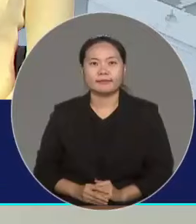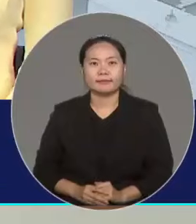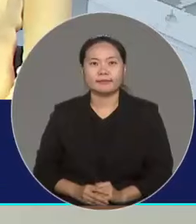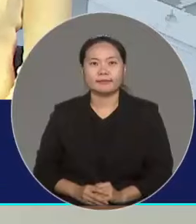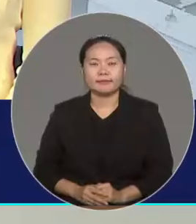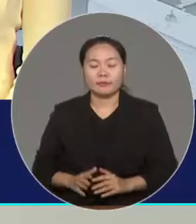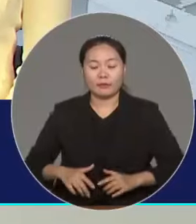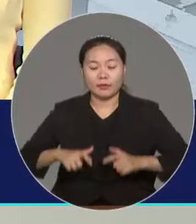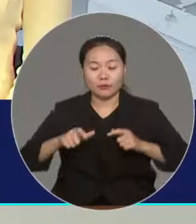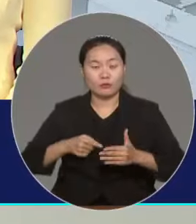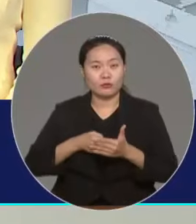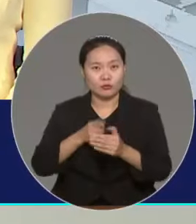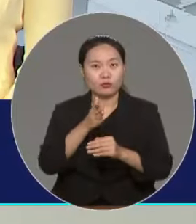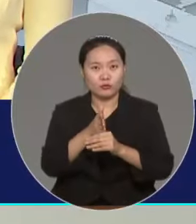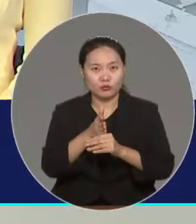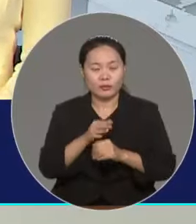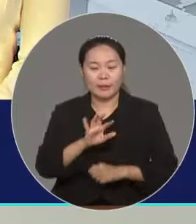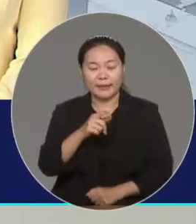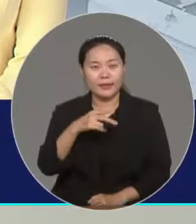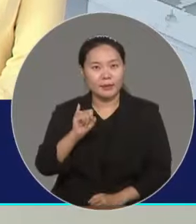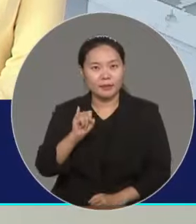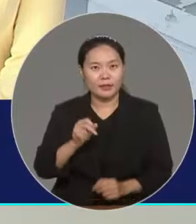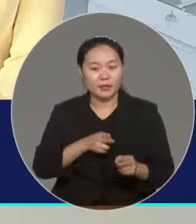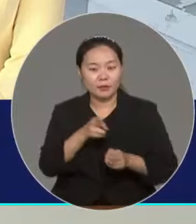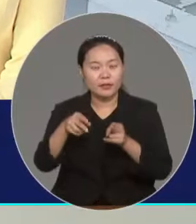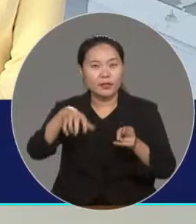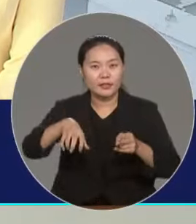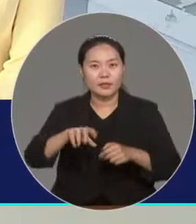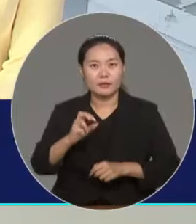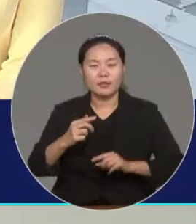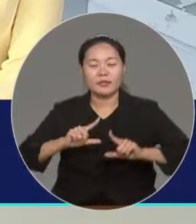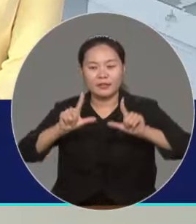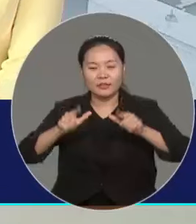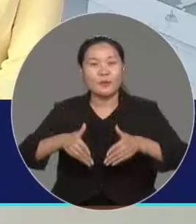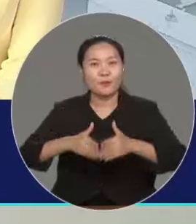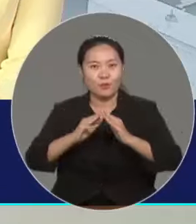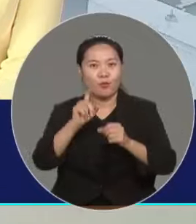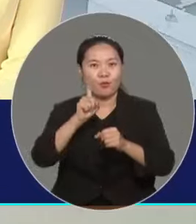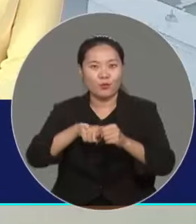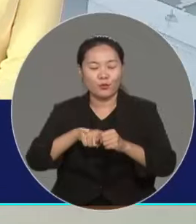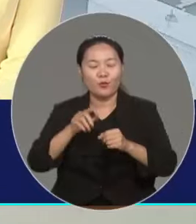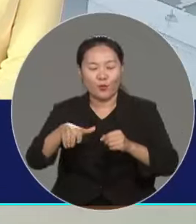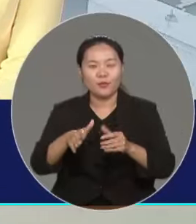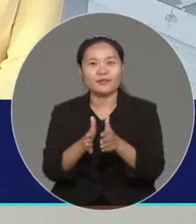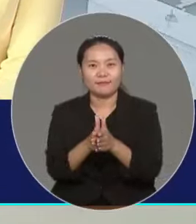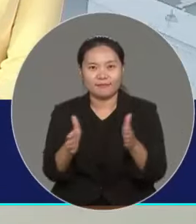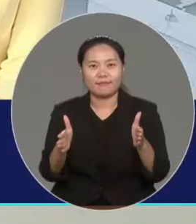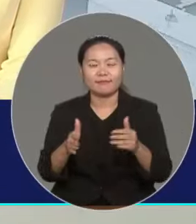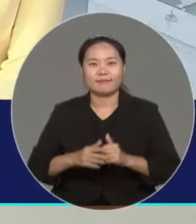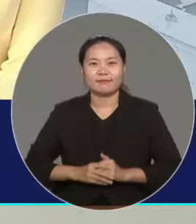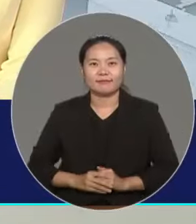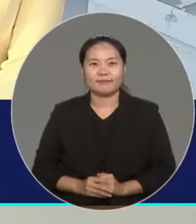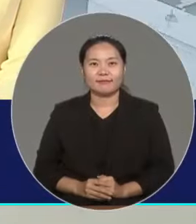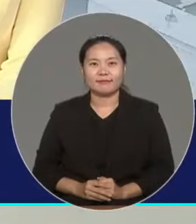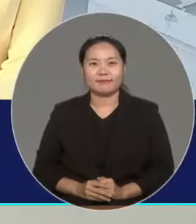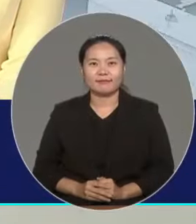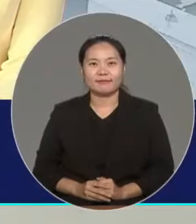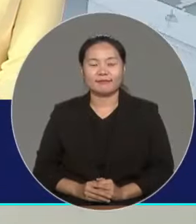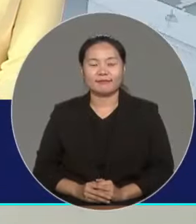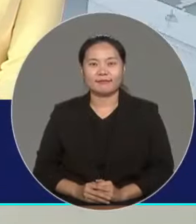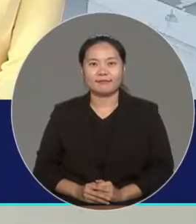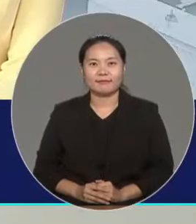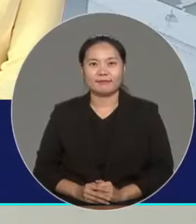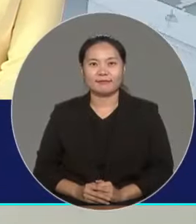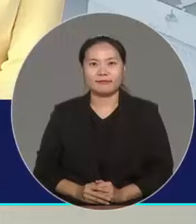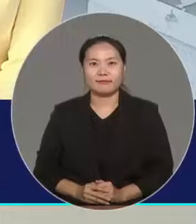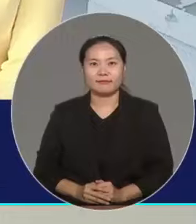많았습니다. 이런 가운데 남구가 추진 중인 반다비 빙상장이 2027년 준공을 목표로 오늘 첫 삽을 떴습니다.